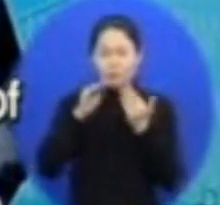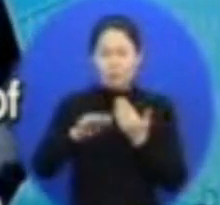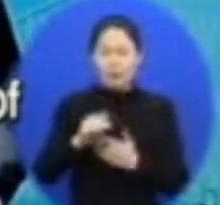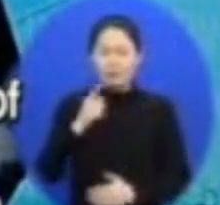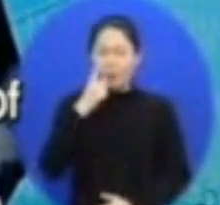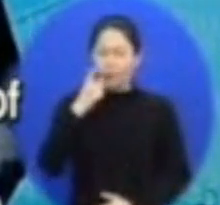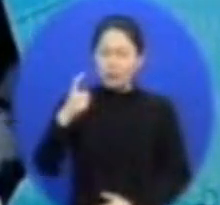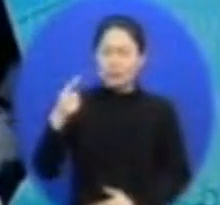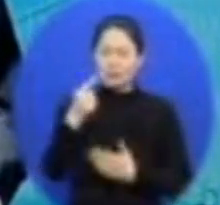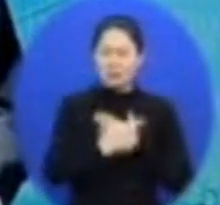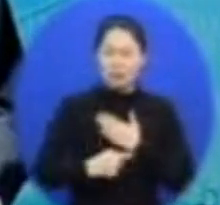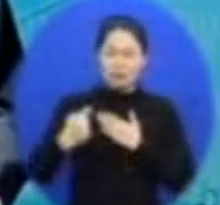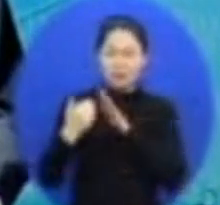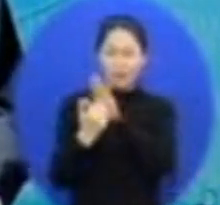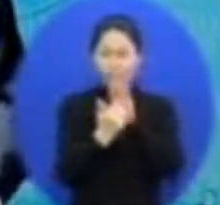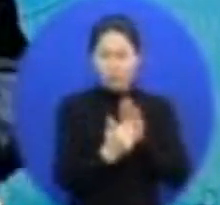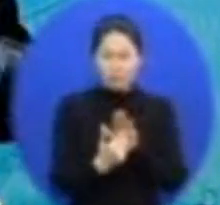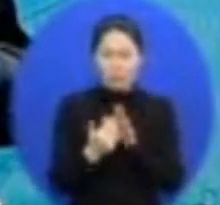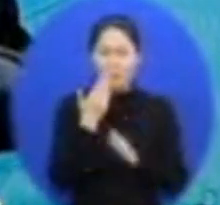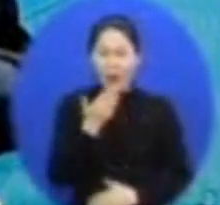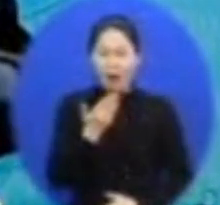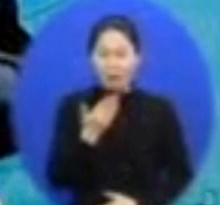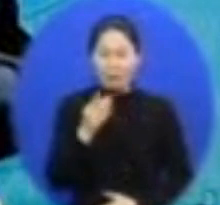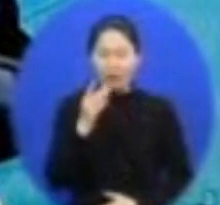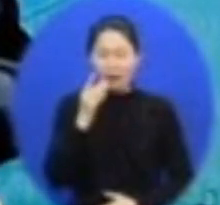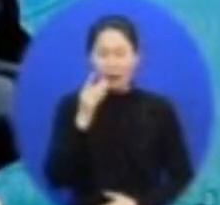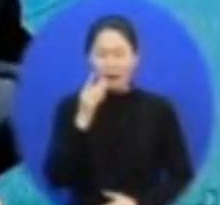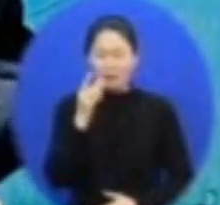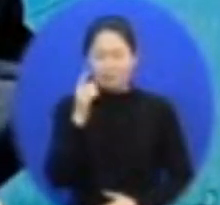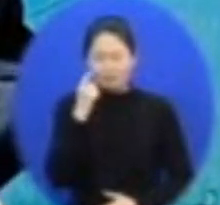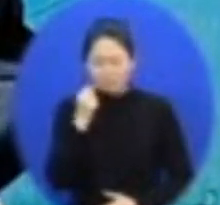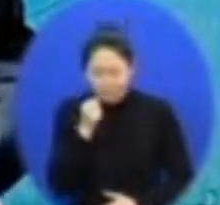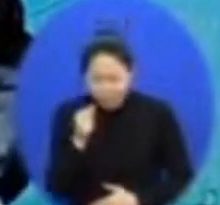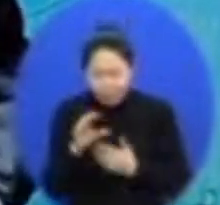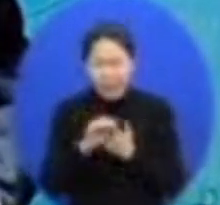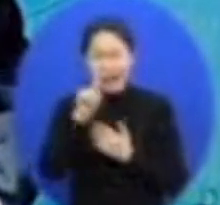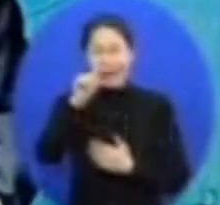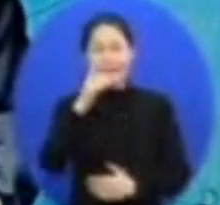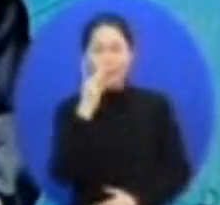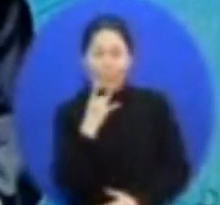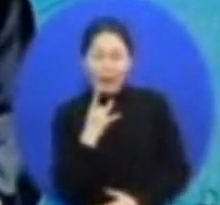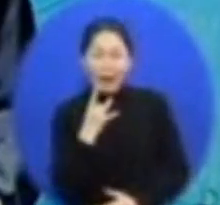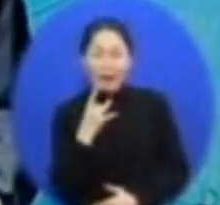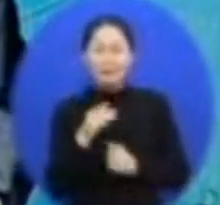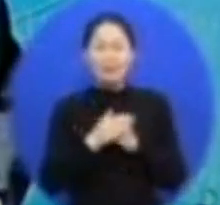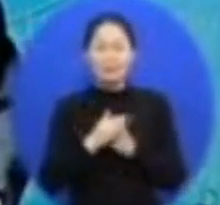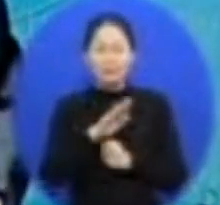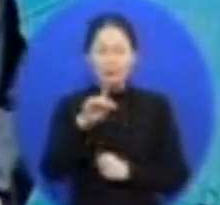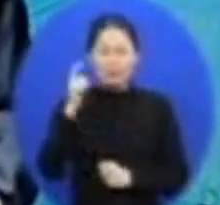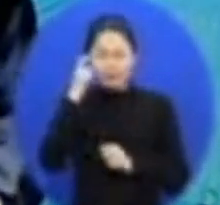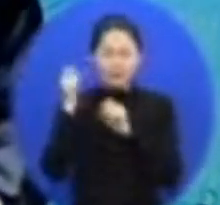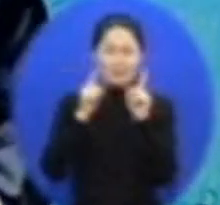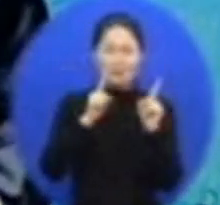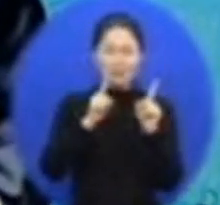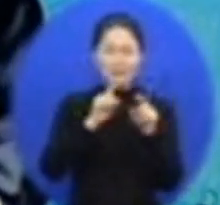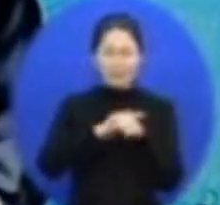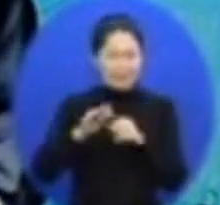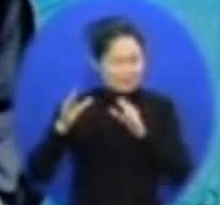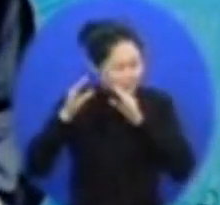됩니다 졸면 하나는 빠지고 이상하게 있게 되니까 정신 똑바로 살리시고 잘 되시기를